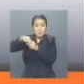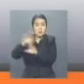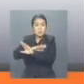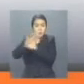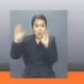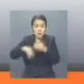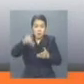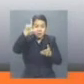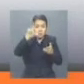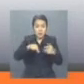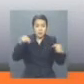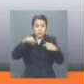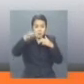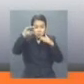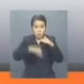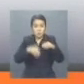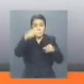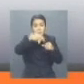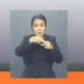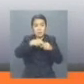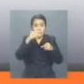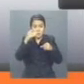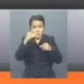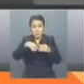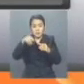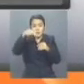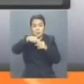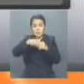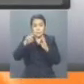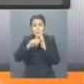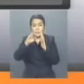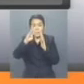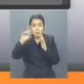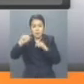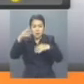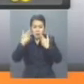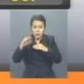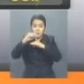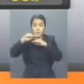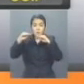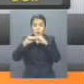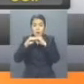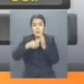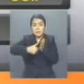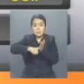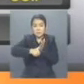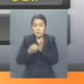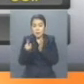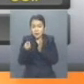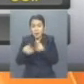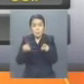ลและเบนซินรองลงมาคือโครงการจำนำข้าวเปลือกเจ้าและข้าวหอมมะลินอกจากนี้ยังมีโครงการแจกแท็บเล็ต